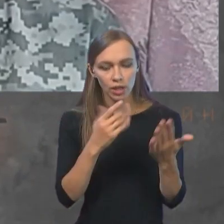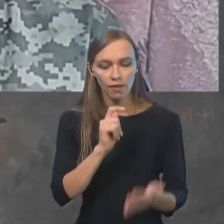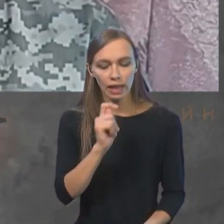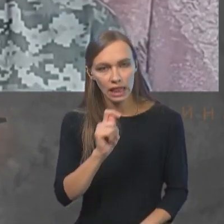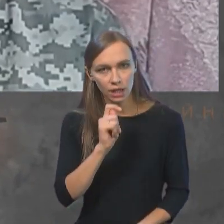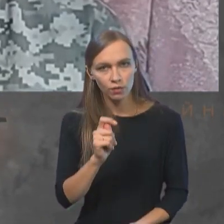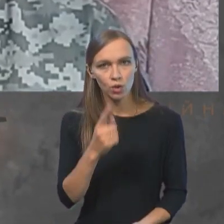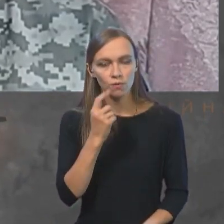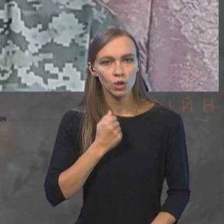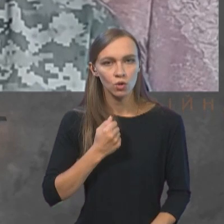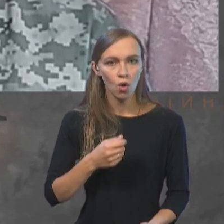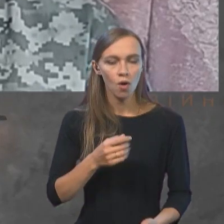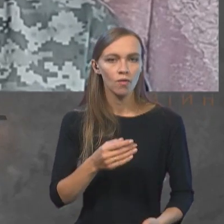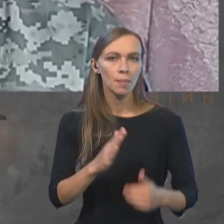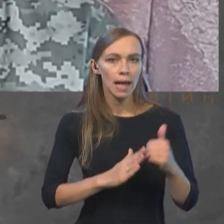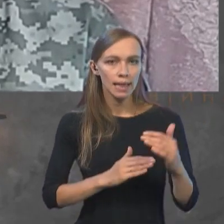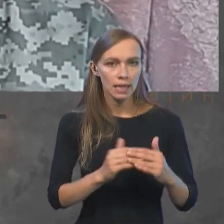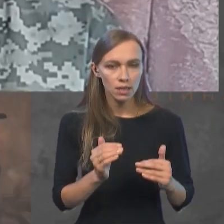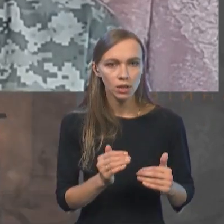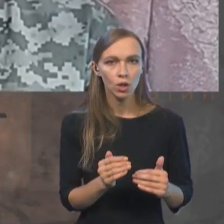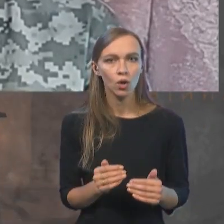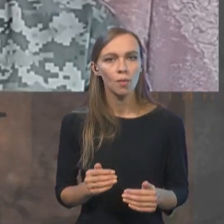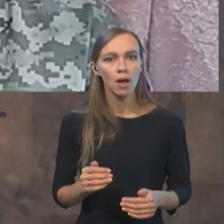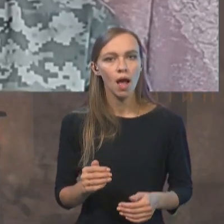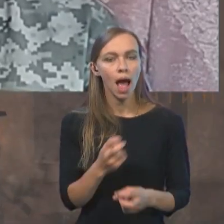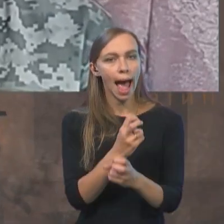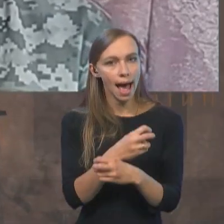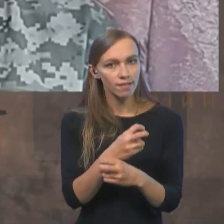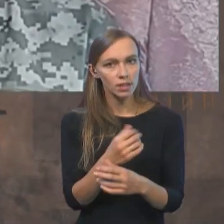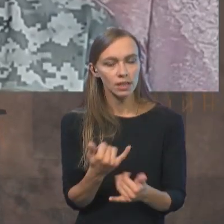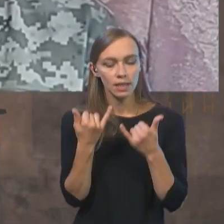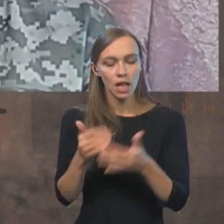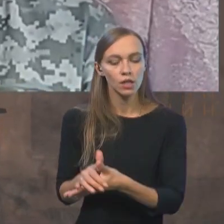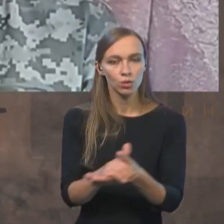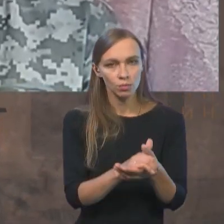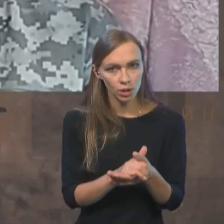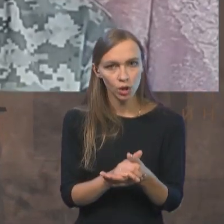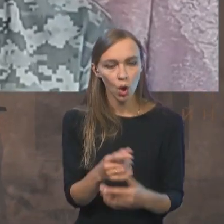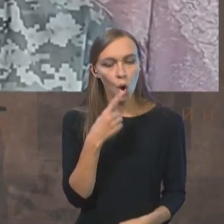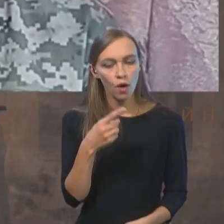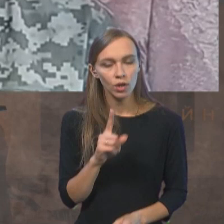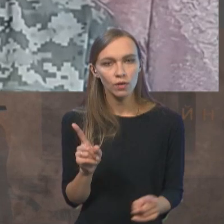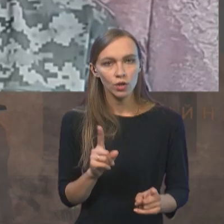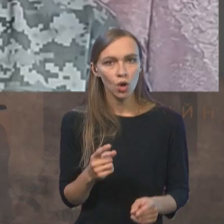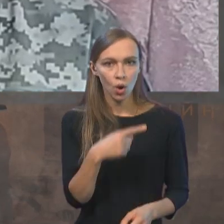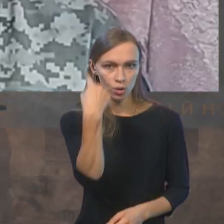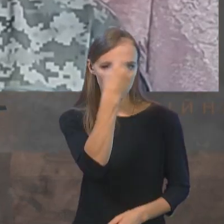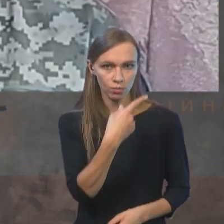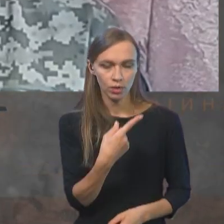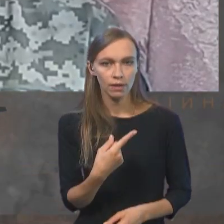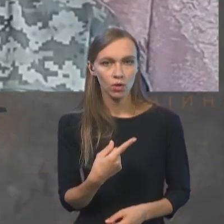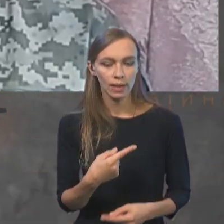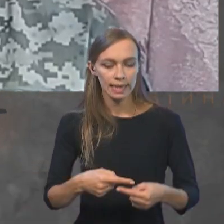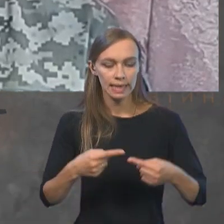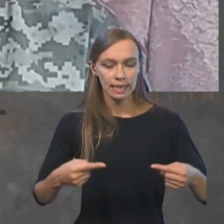військовим аналітиком австрійським Томом Купером для Суспільного, і там він говорив, що особливої різниці, в принципі, між тактичною